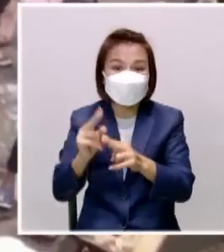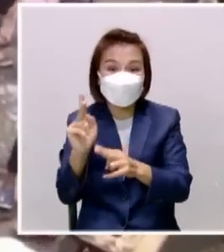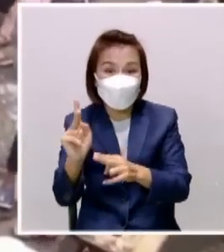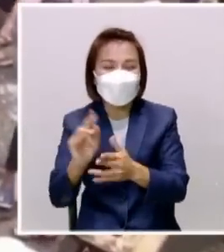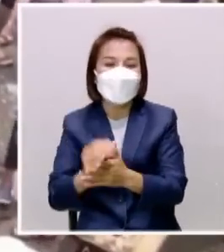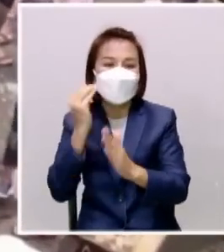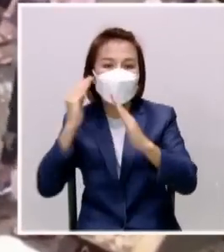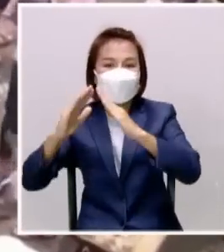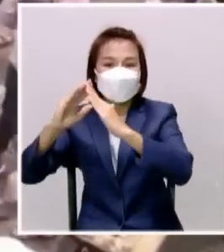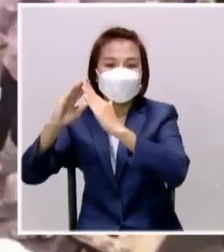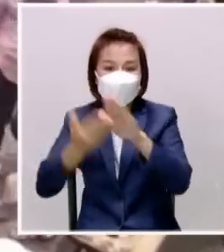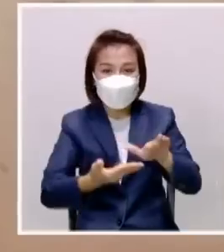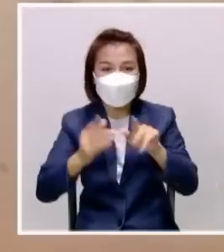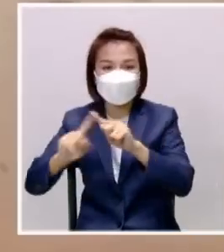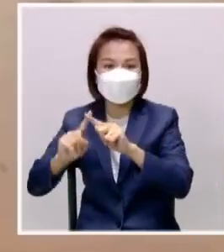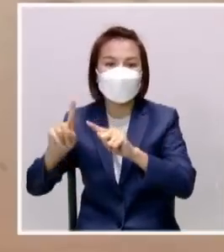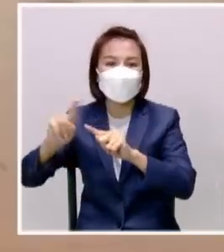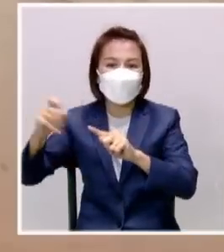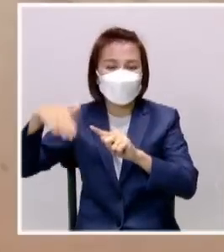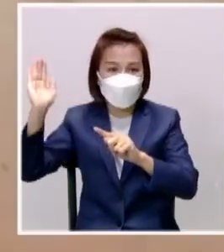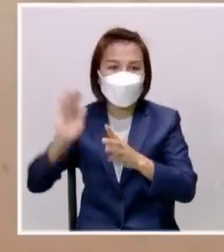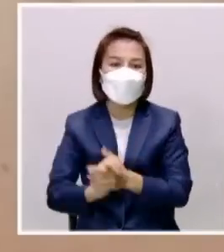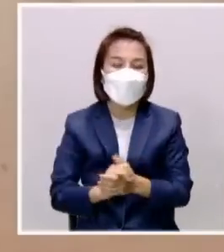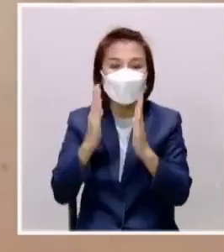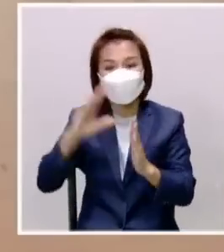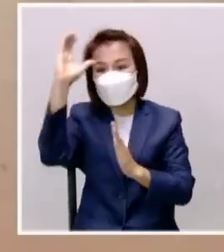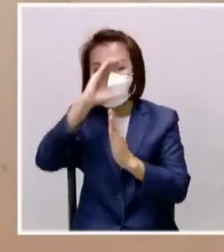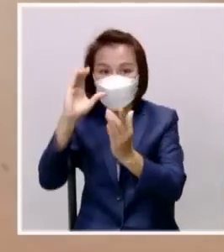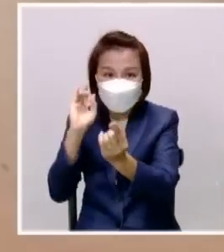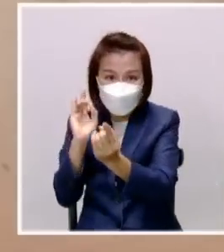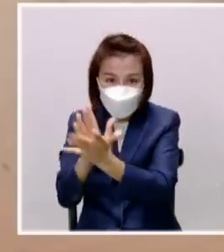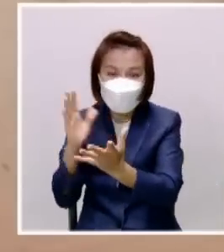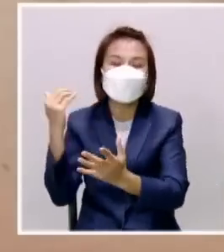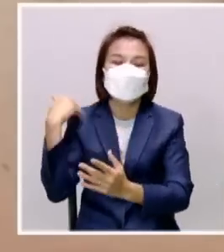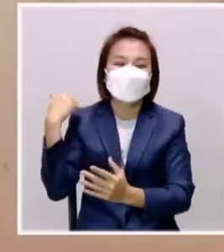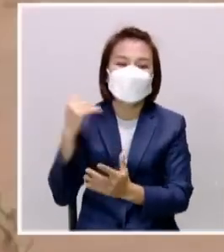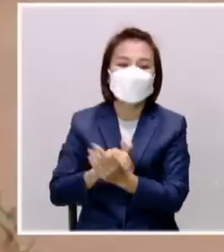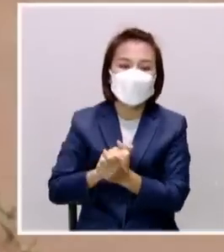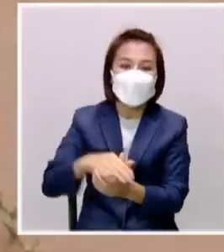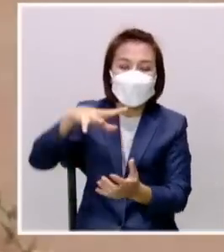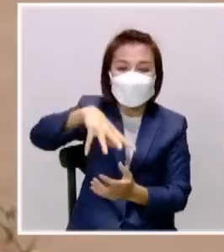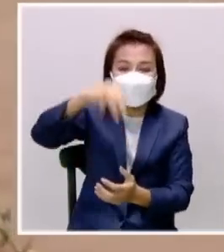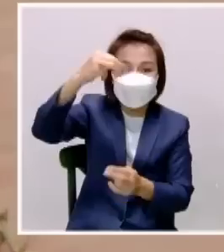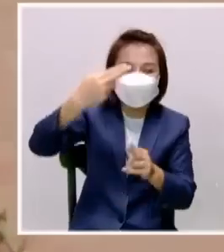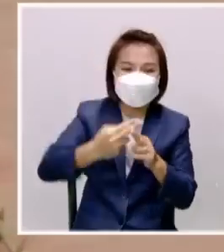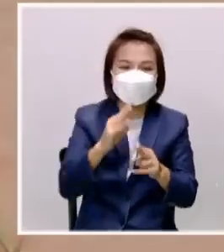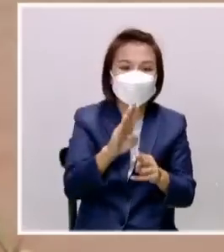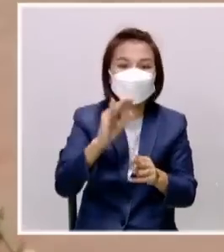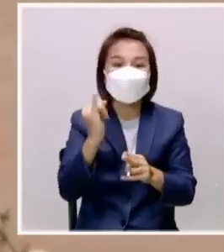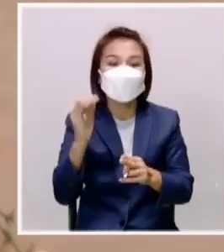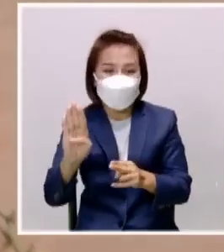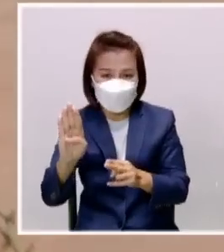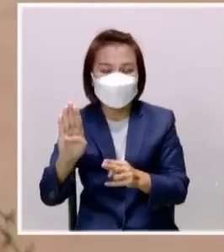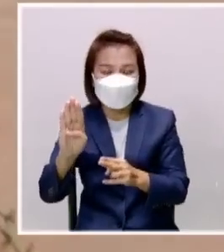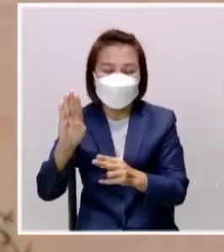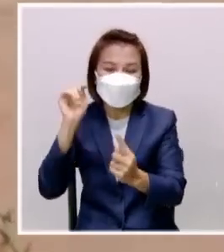ายร้อยหลังมีผู้สูญหายจำนวนมากใกล้เมืองมุมไบศูนย์กลางการเงินของประเทศเจ้าหน้าที่กู้ภัยพยายามอย่